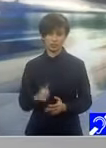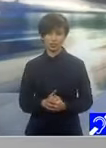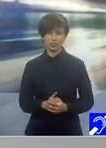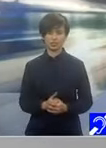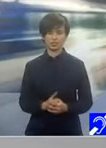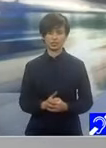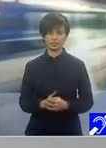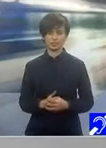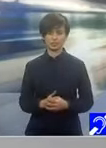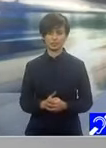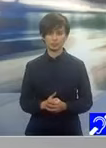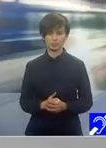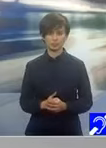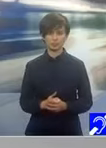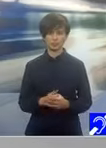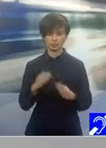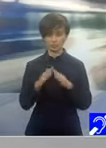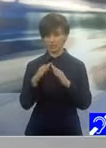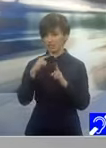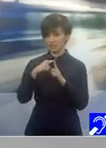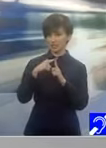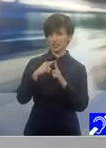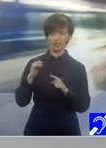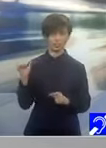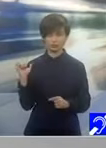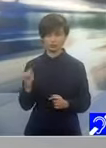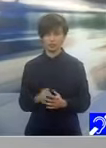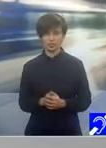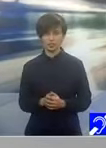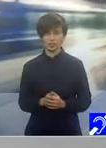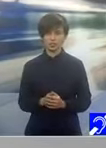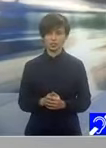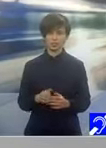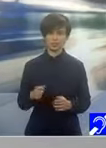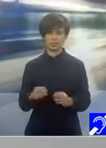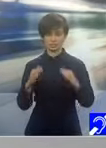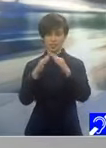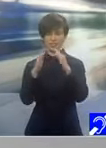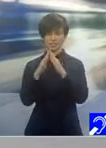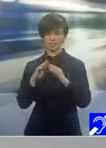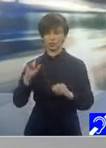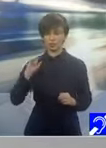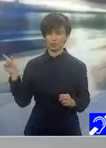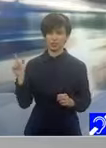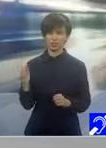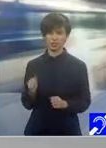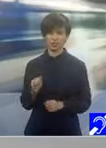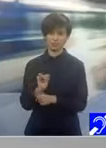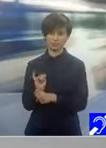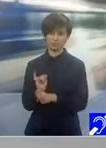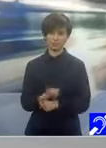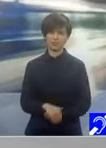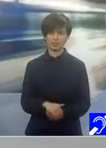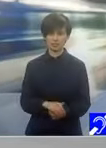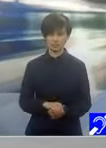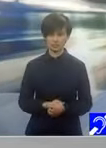drept? Astăzi, biserica? Această clădire nu are proprietar. Iuliu Maniu, în 1941,